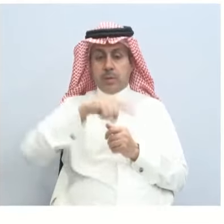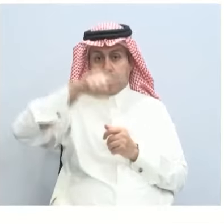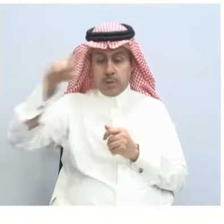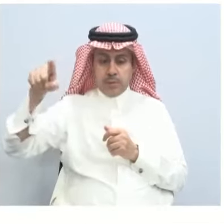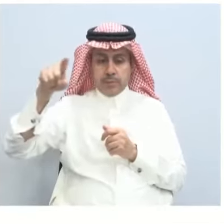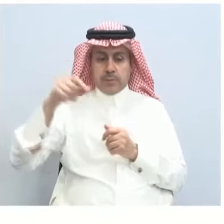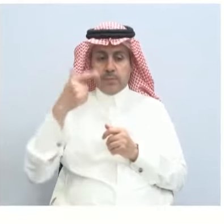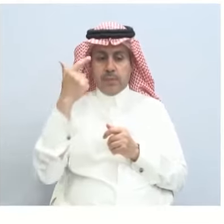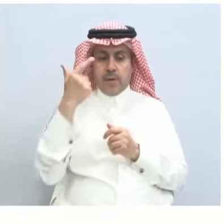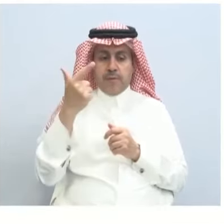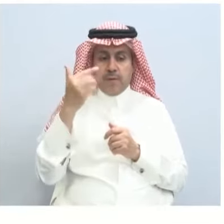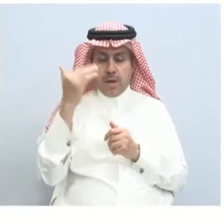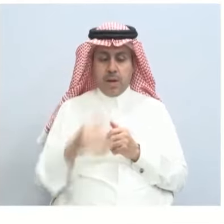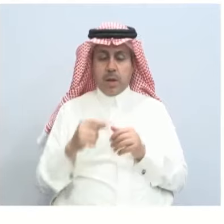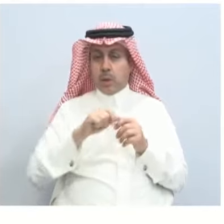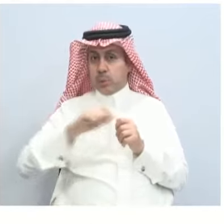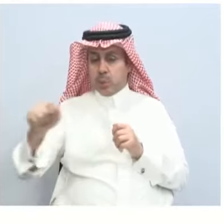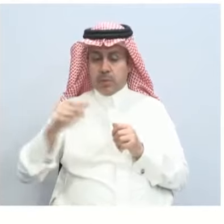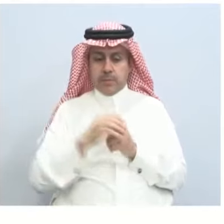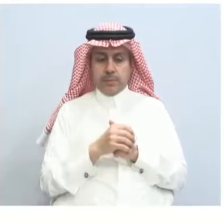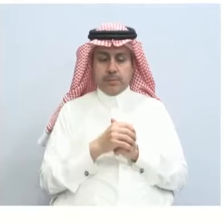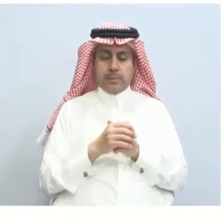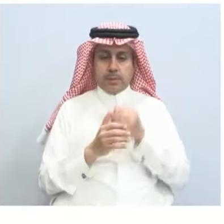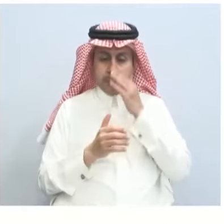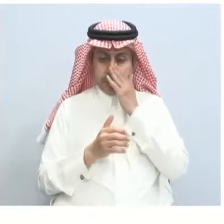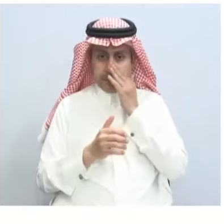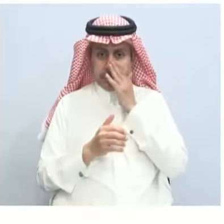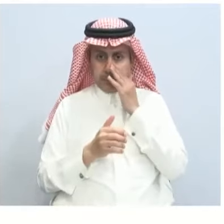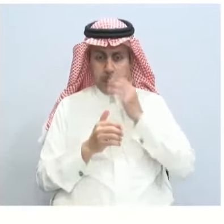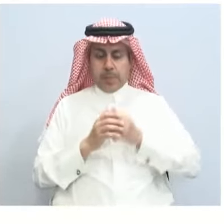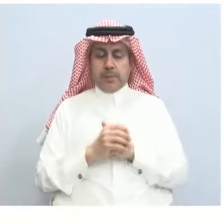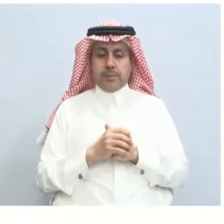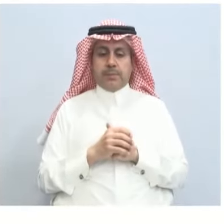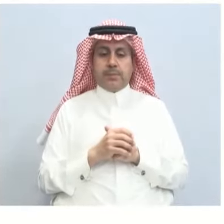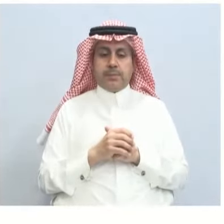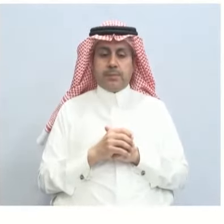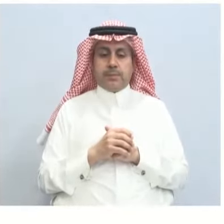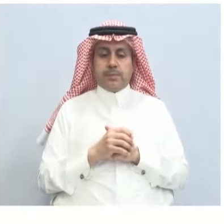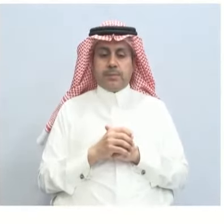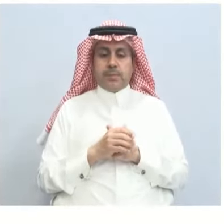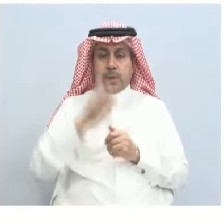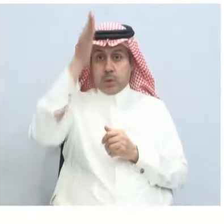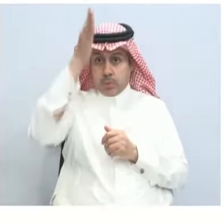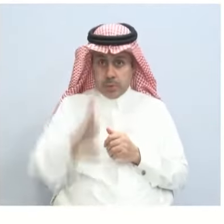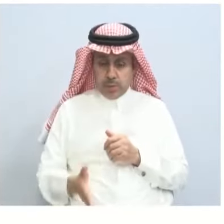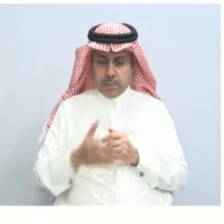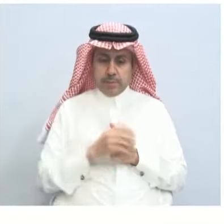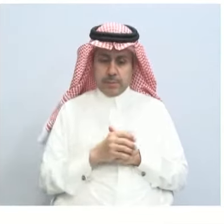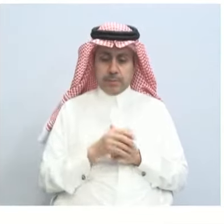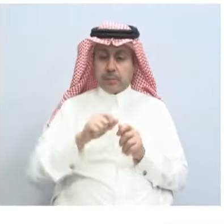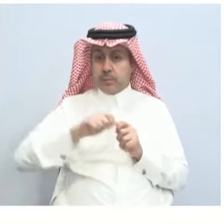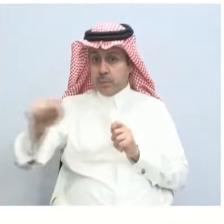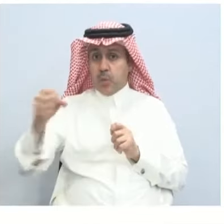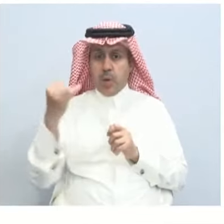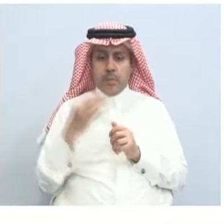دائما هو عباره عن متجه على طوله فانا في البدايه احتاج اني احسب طول المتجه في فبالتالي طول المتجه